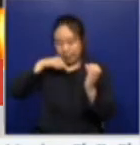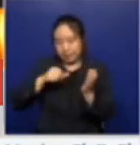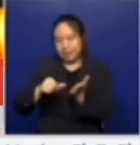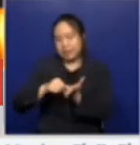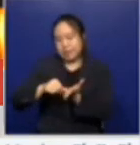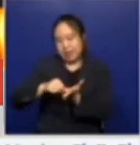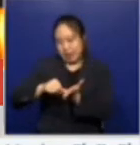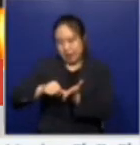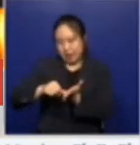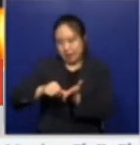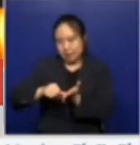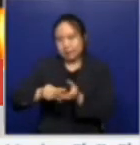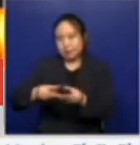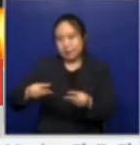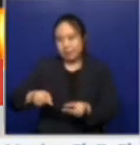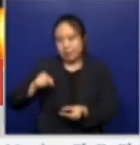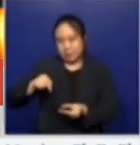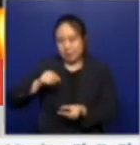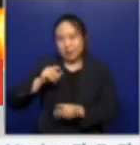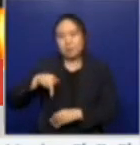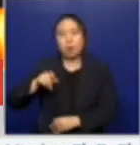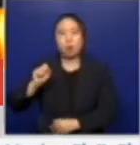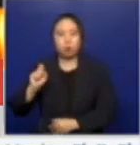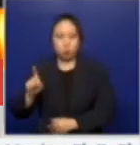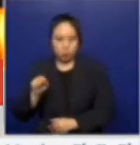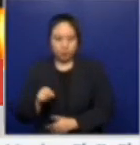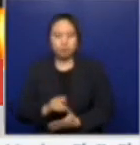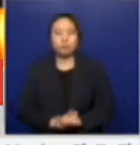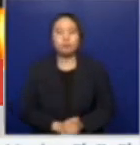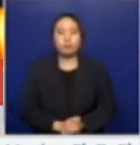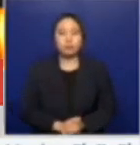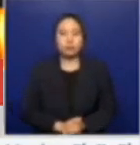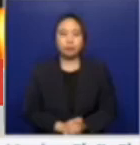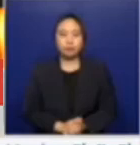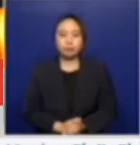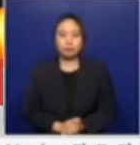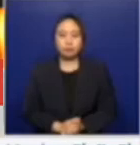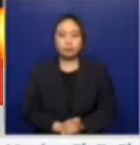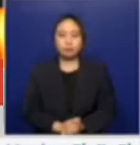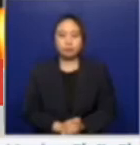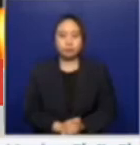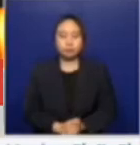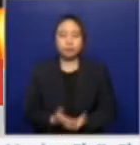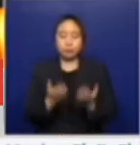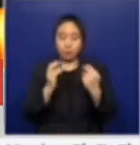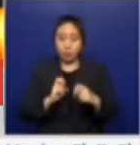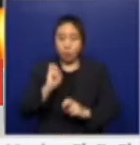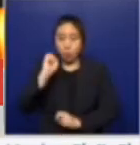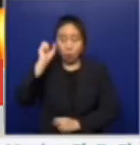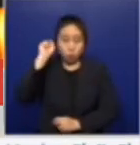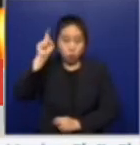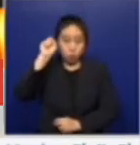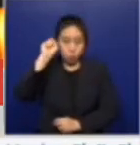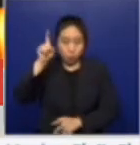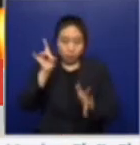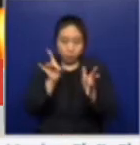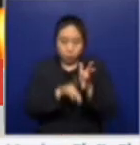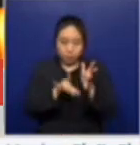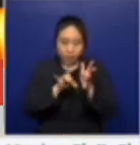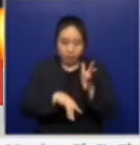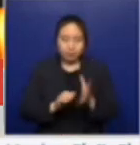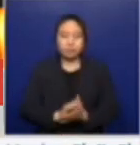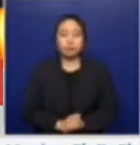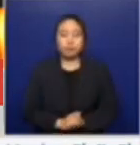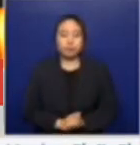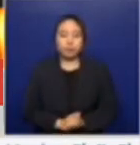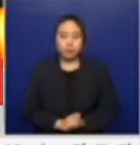มเติมฉบับที่พุทธศักราชนี้เรื่องด่วนสุดท้ายครับบันทึกห